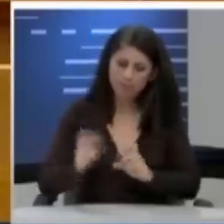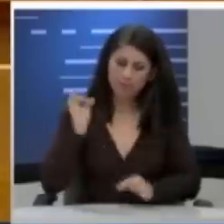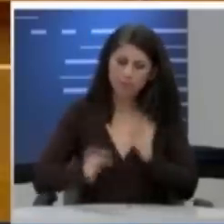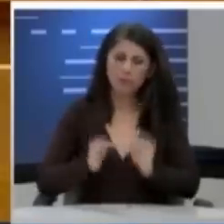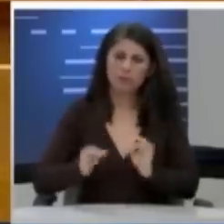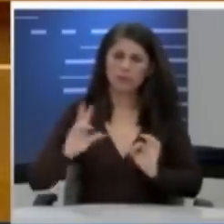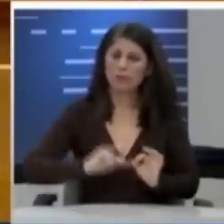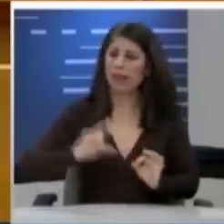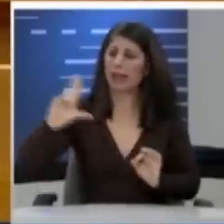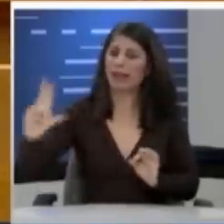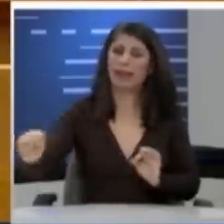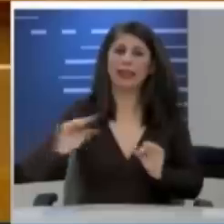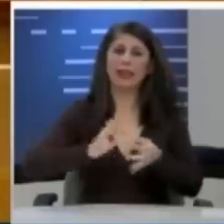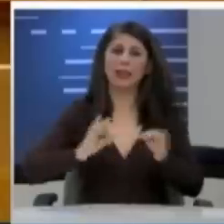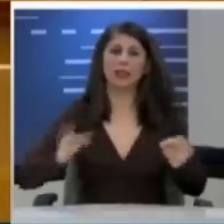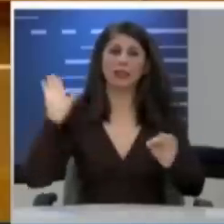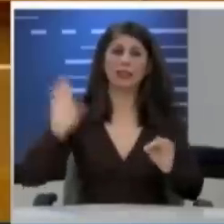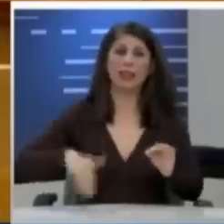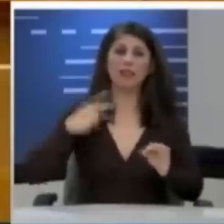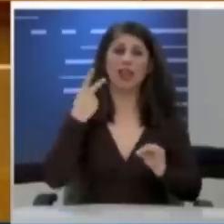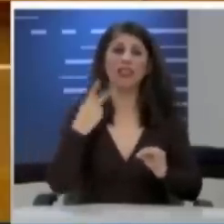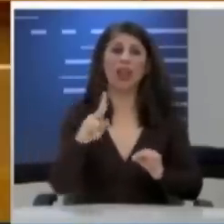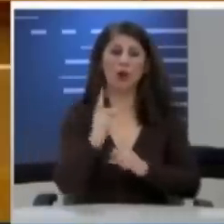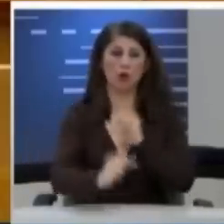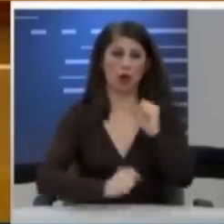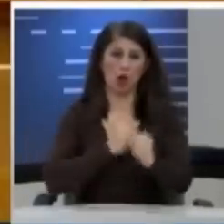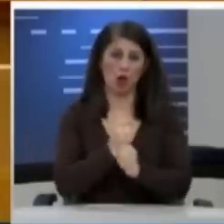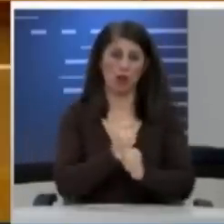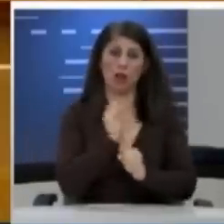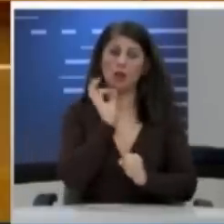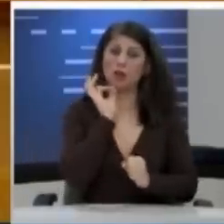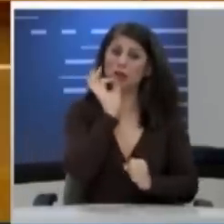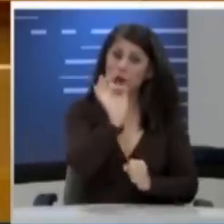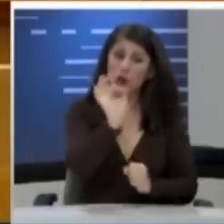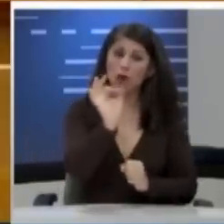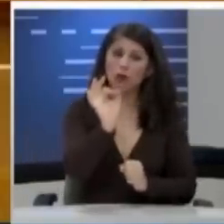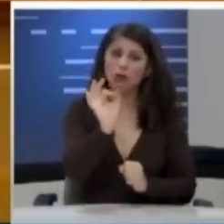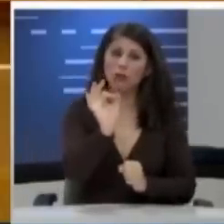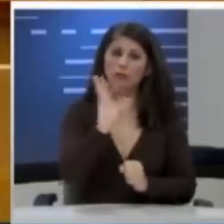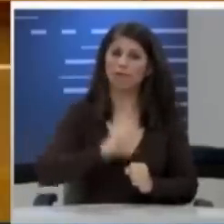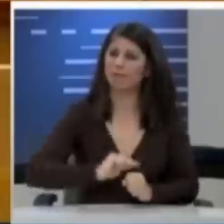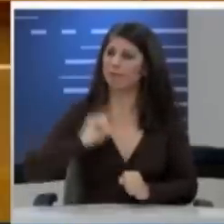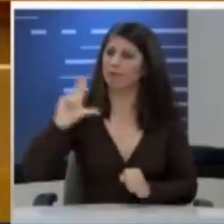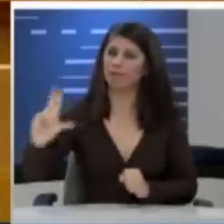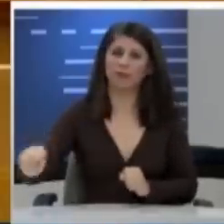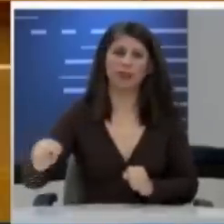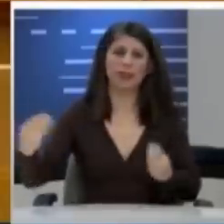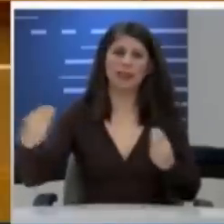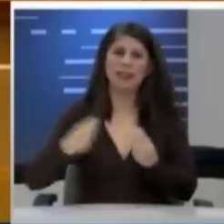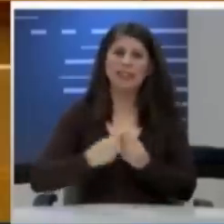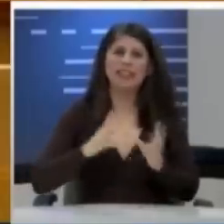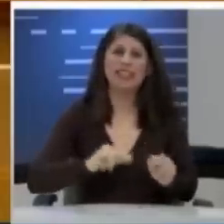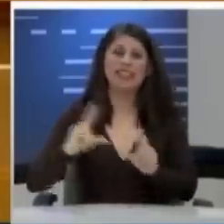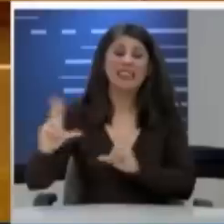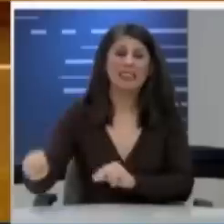τους ιστορία των τελευταίων 200 ετών, με σκοπό μια κοινή ελληνογερμανική ιστορική μνήμη